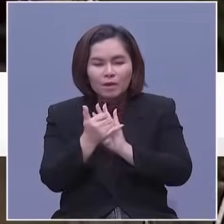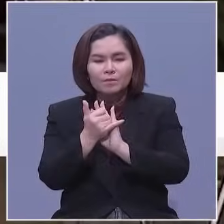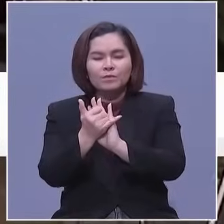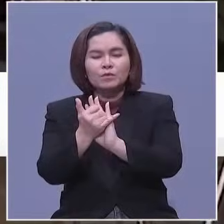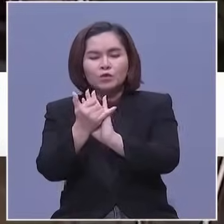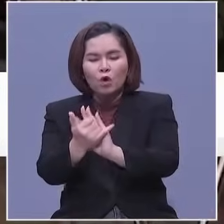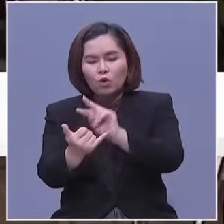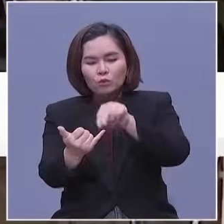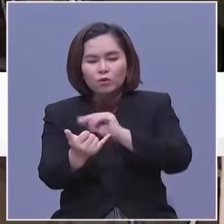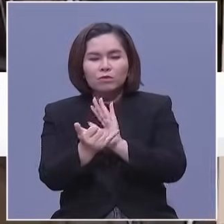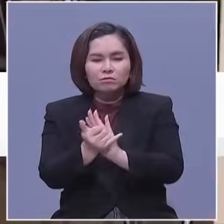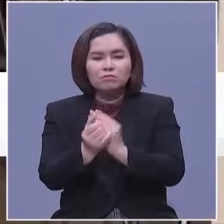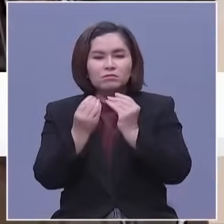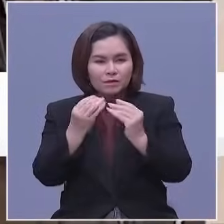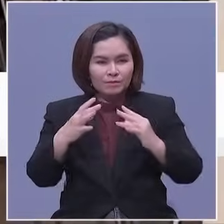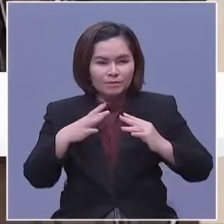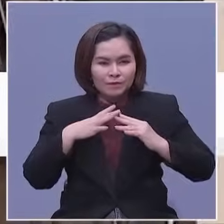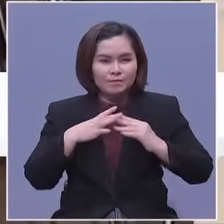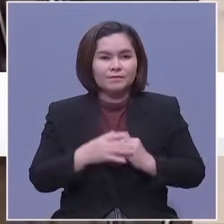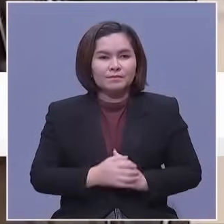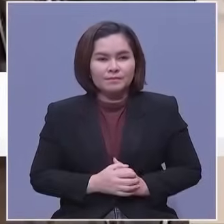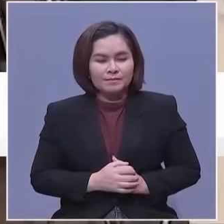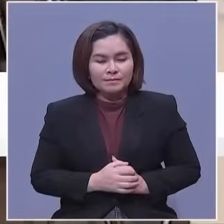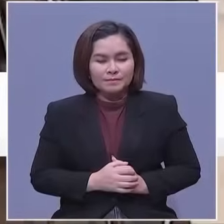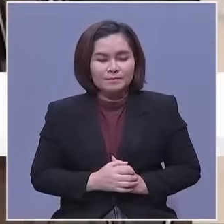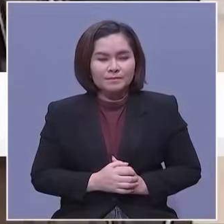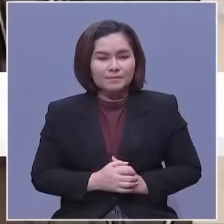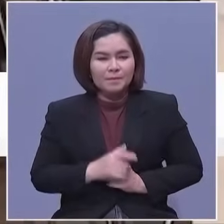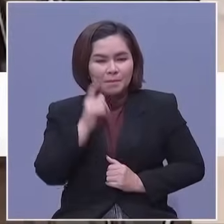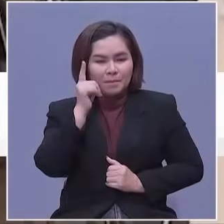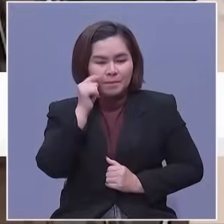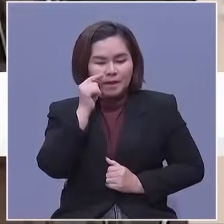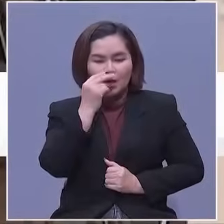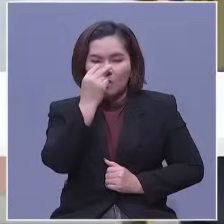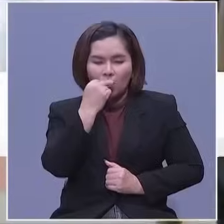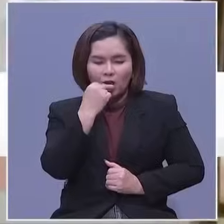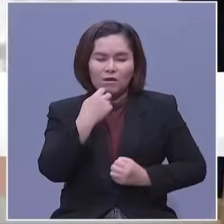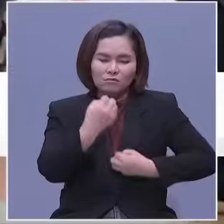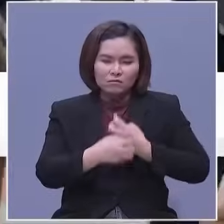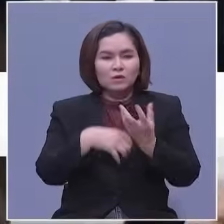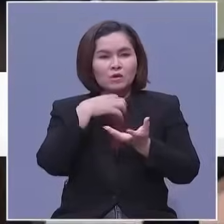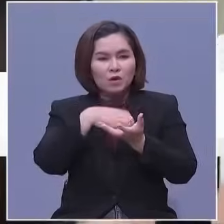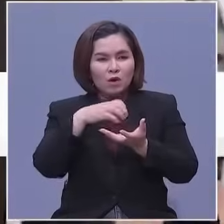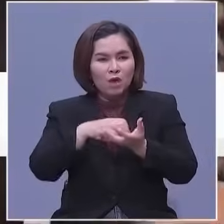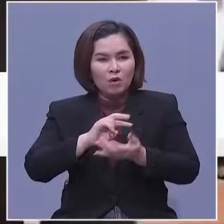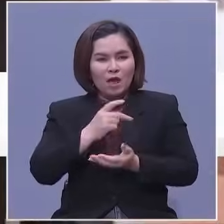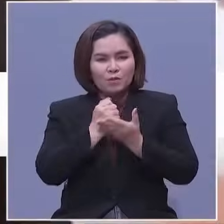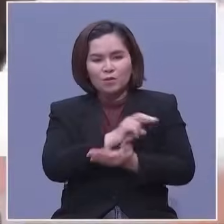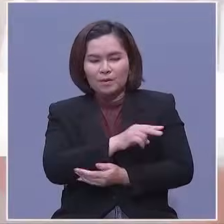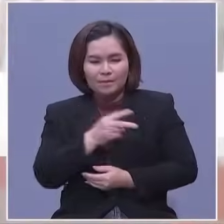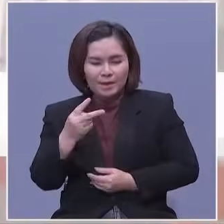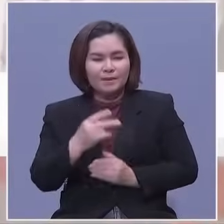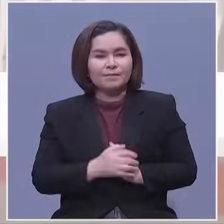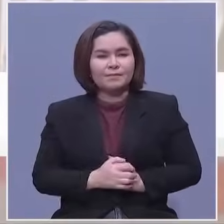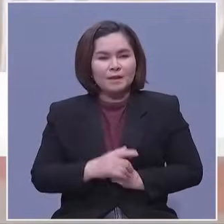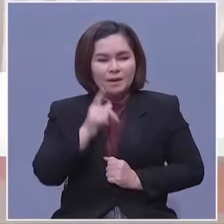พยาบาลให้คุณแม่ได้นั่งพักก่อนนะคะคุณแม่นั้นเปิดเผยทั้งน้ำตาผ่านทางล่ามค่ะบอกว่าตัวคุณ